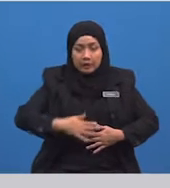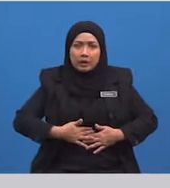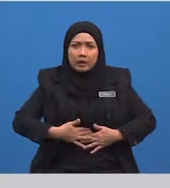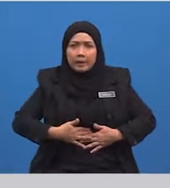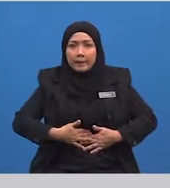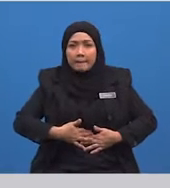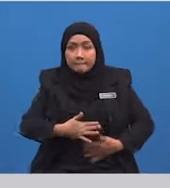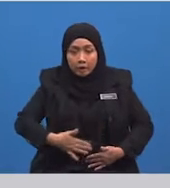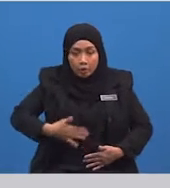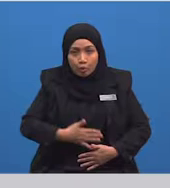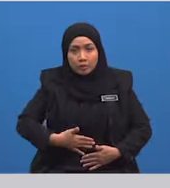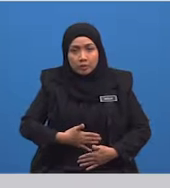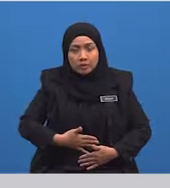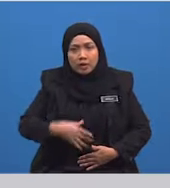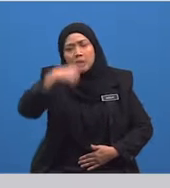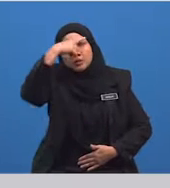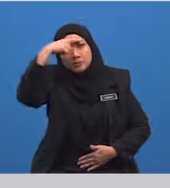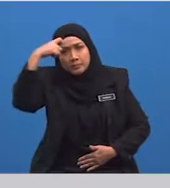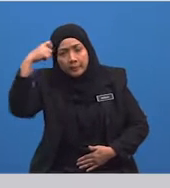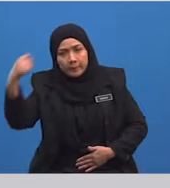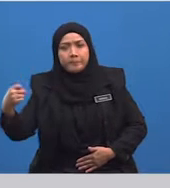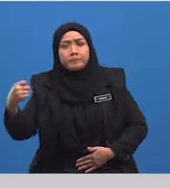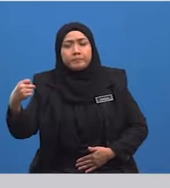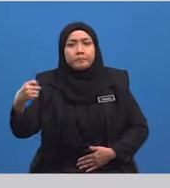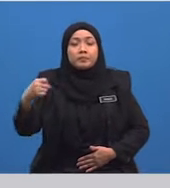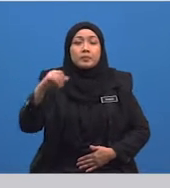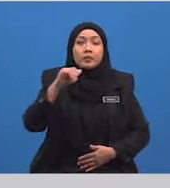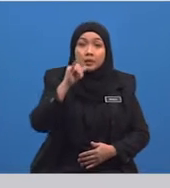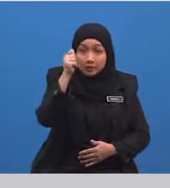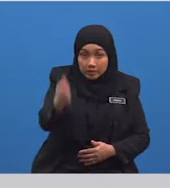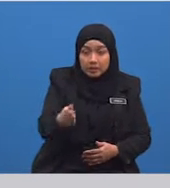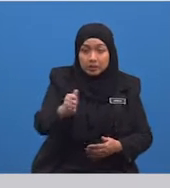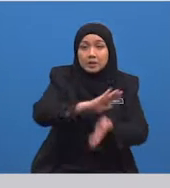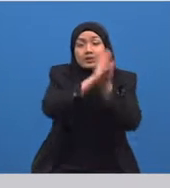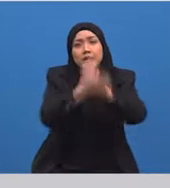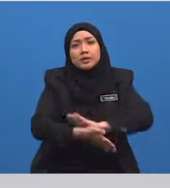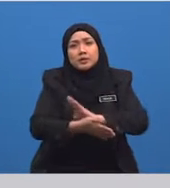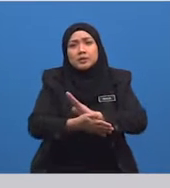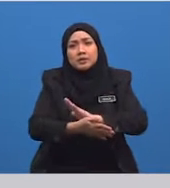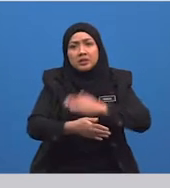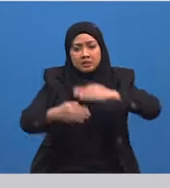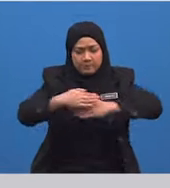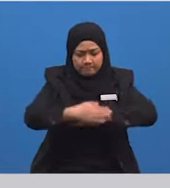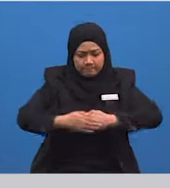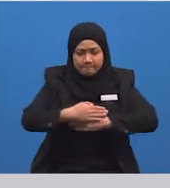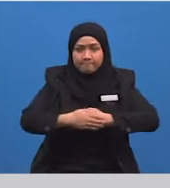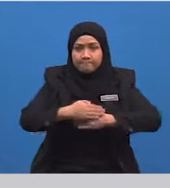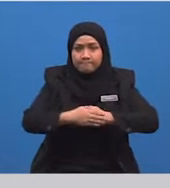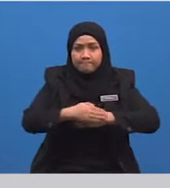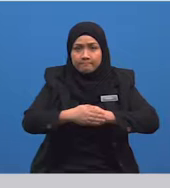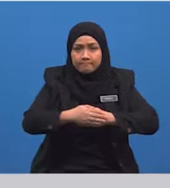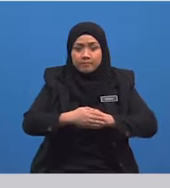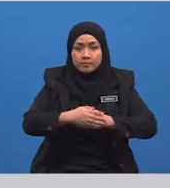hati. Ia adalah keradangan yang berlaku di lapisan permukaan perut